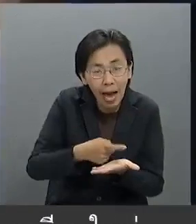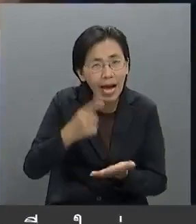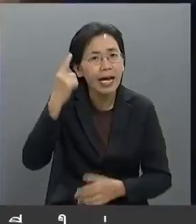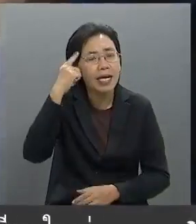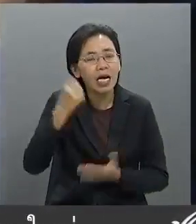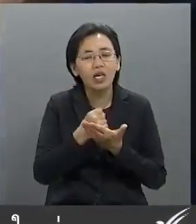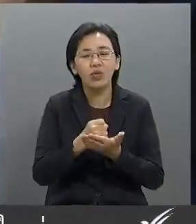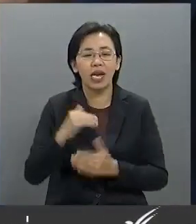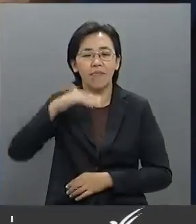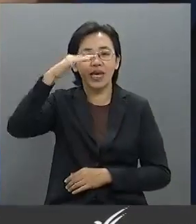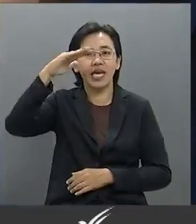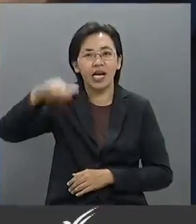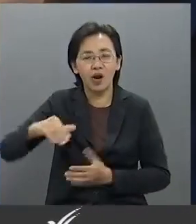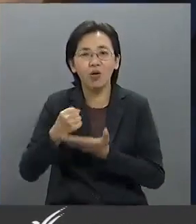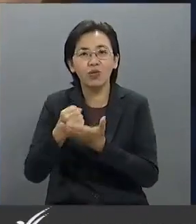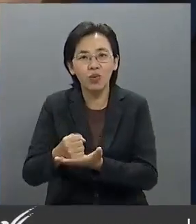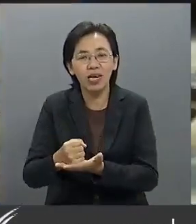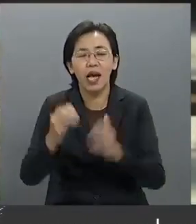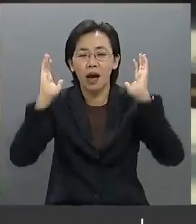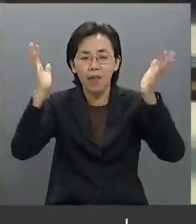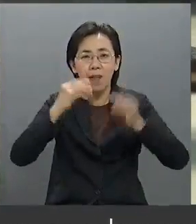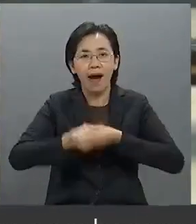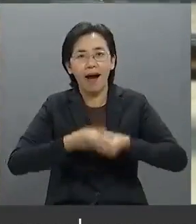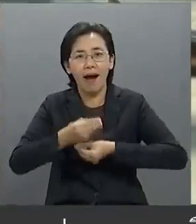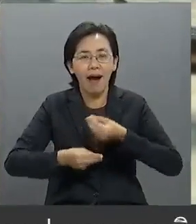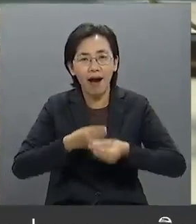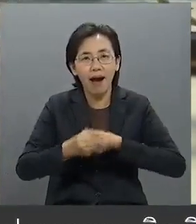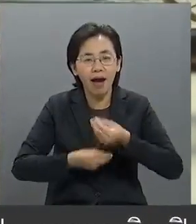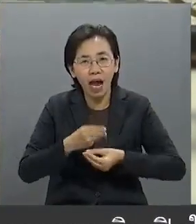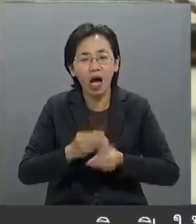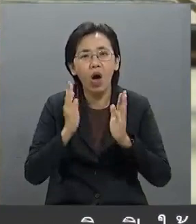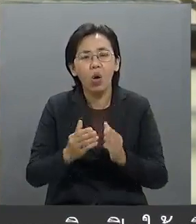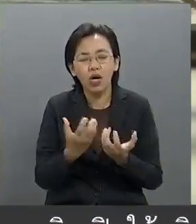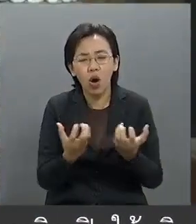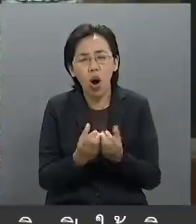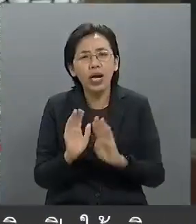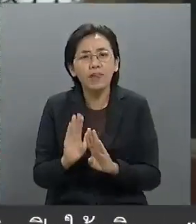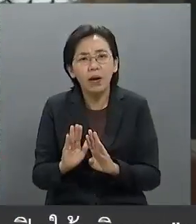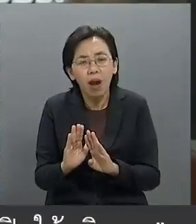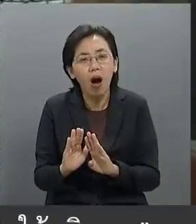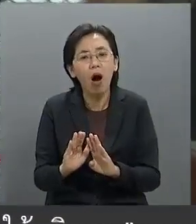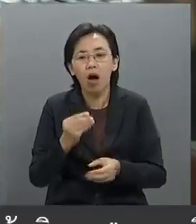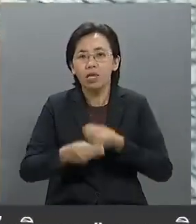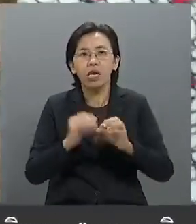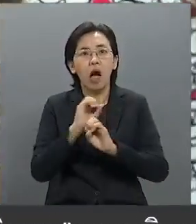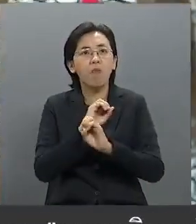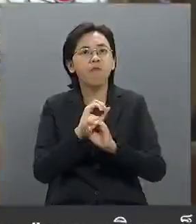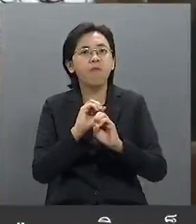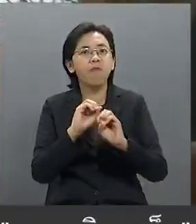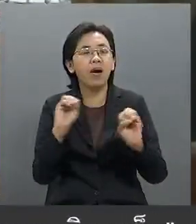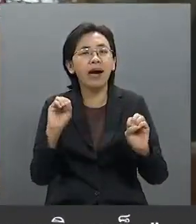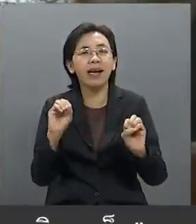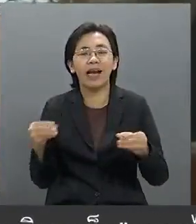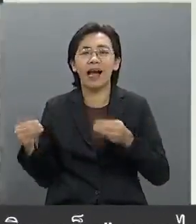ม่เพียงใช้ชื่อเสียงช่วยโปรโมทขายงานยังดึงดูดนักสะสมโดยมอบผลงานที่ไม่เคยจำหน่ายของจักรีพ่วงไปด้วยจนศิ